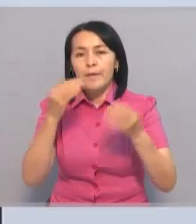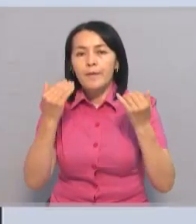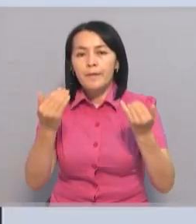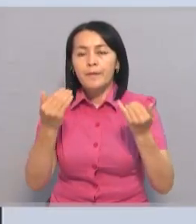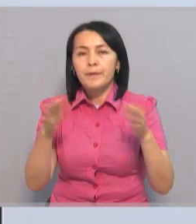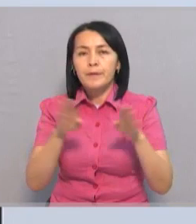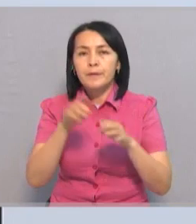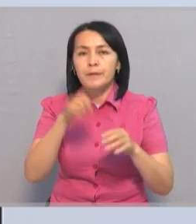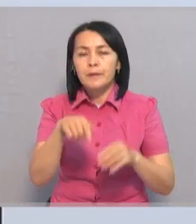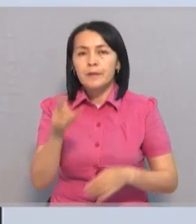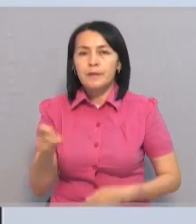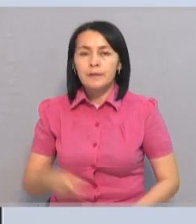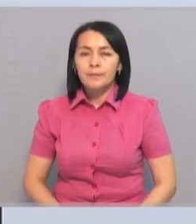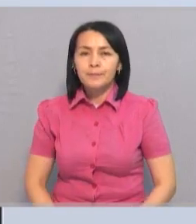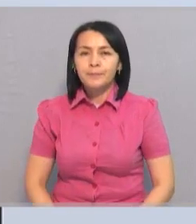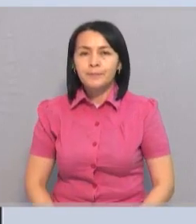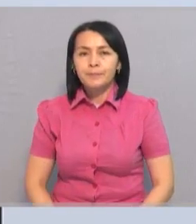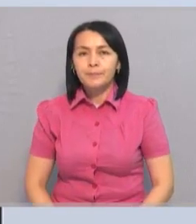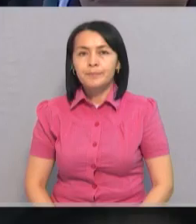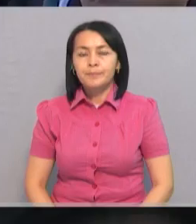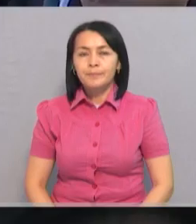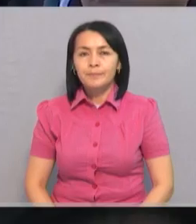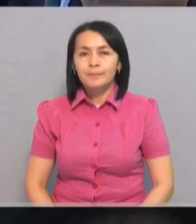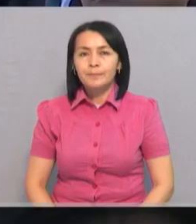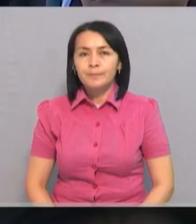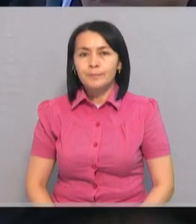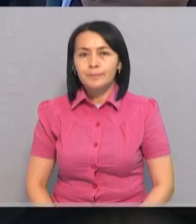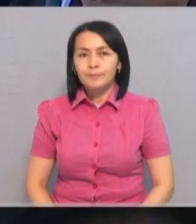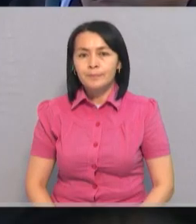благоприятной среды для населения. Ружан Жаринбаева, Асылбек Мансурхан, новости.